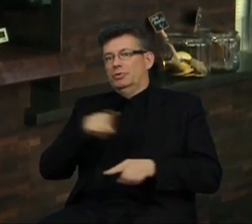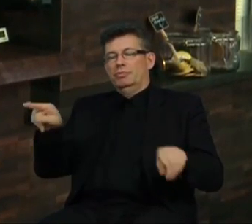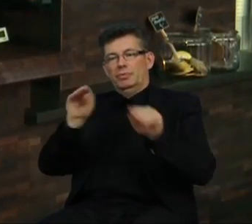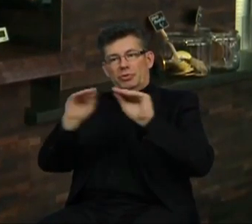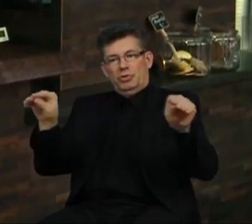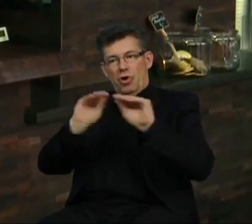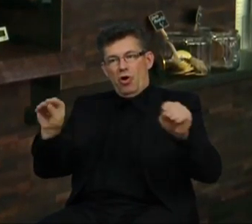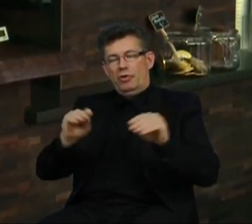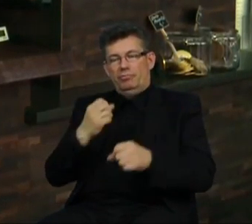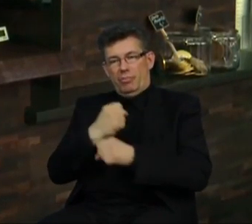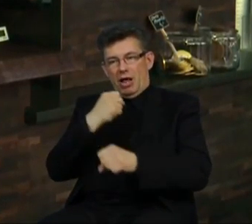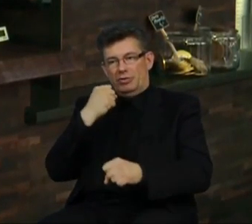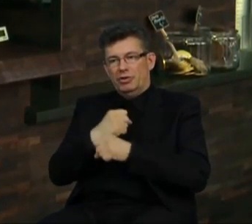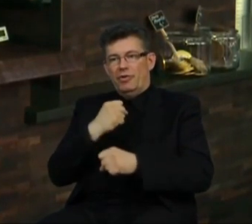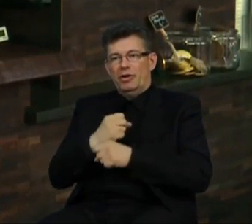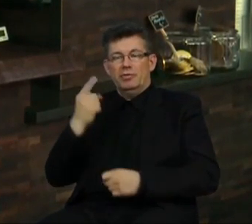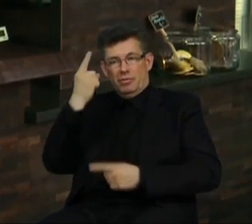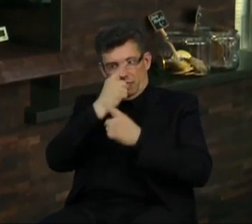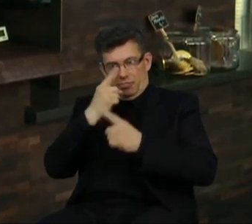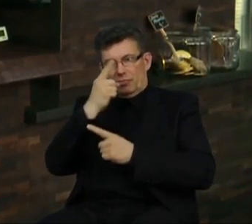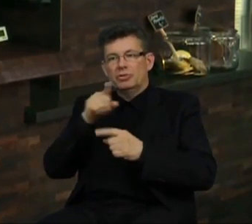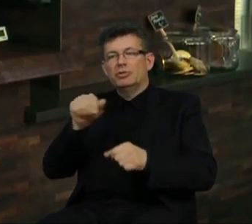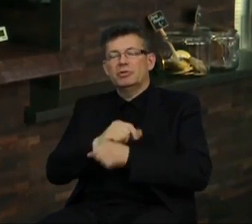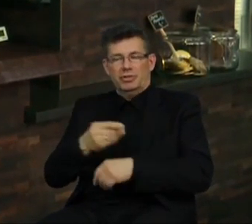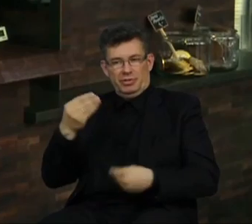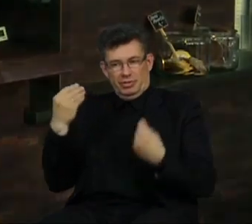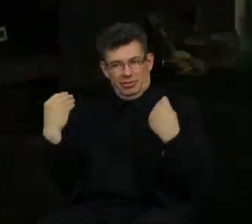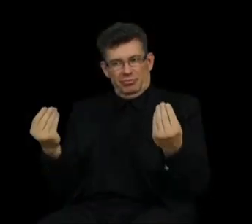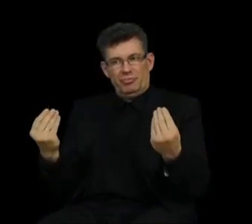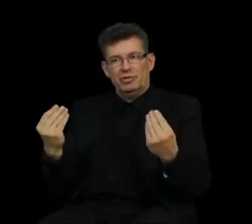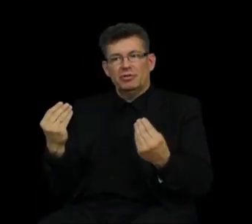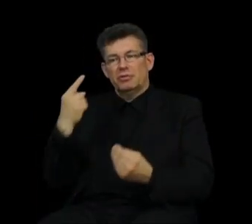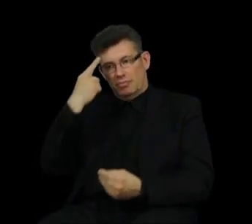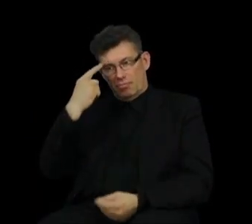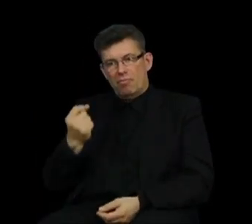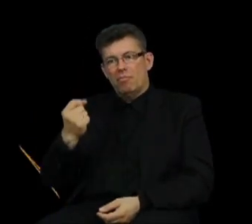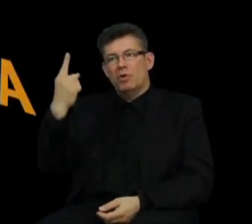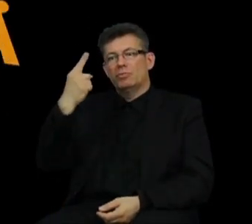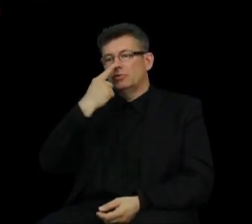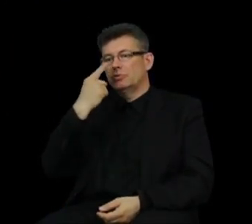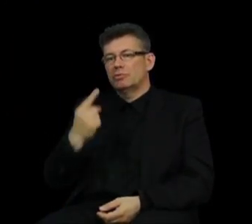z nimi pracować i myślę, że to jest świetny pomysł.